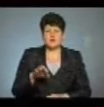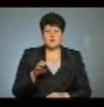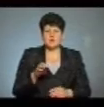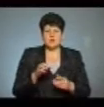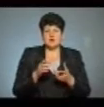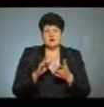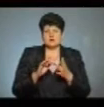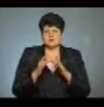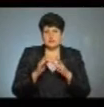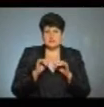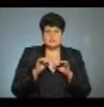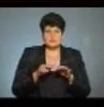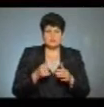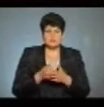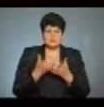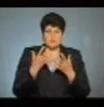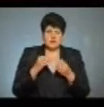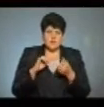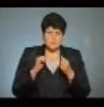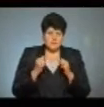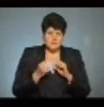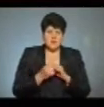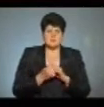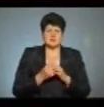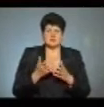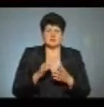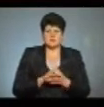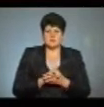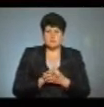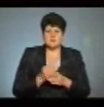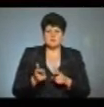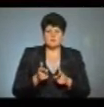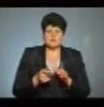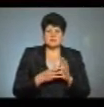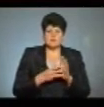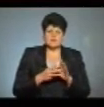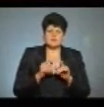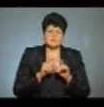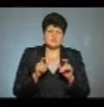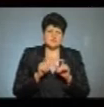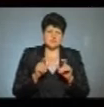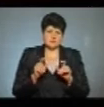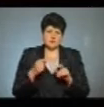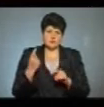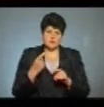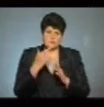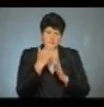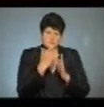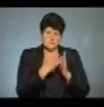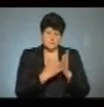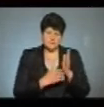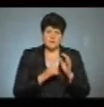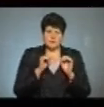Онлайн-заходи до Дня пам'яті і примирення підготували ще 8 закладів області. Це музеї, театри і бібліотеки. Перелік і посилання на